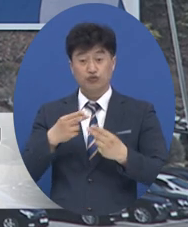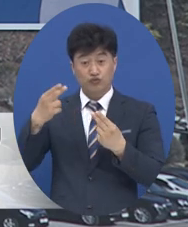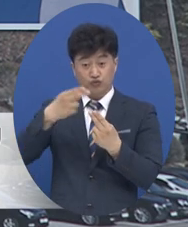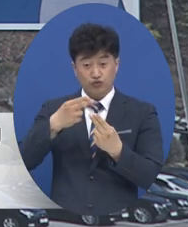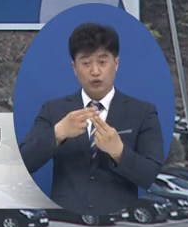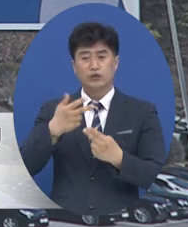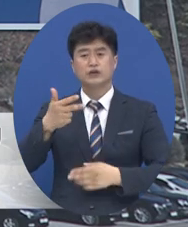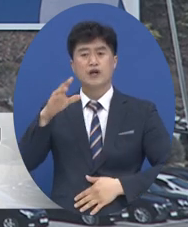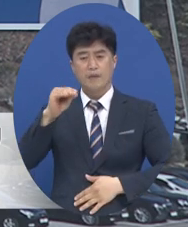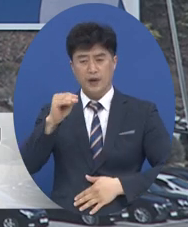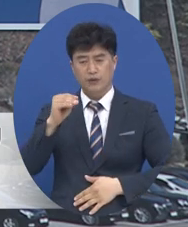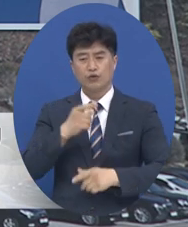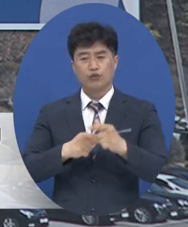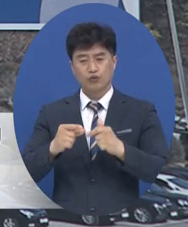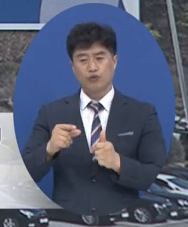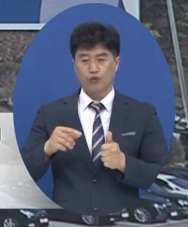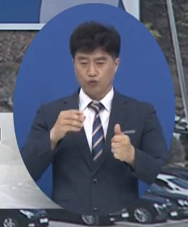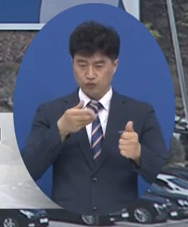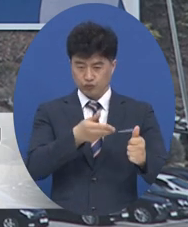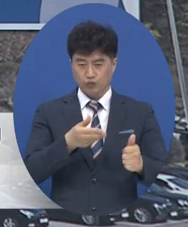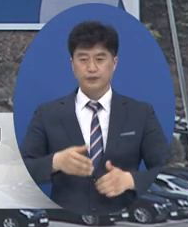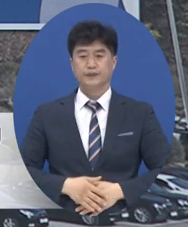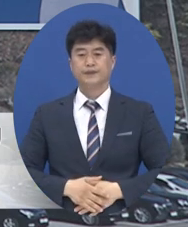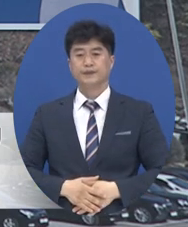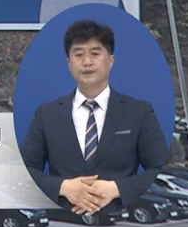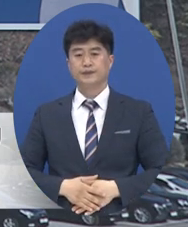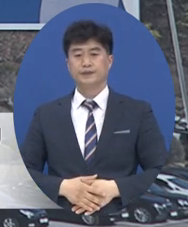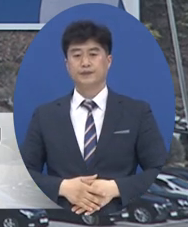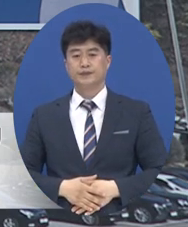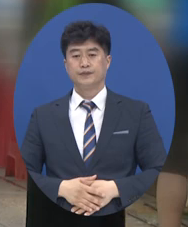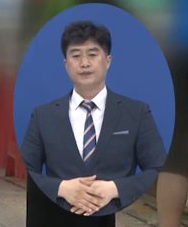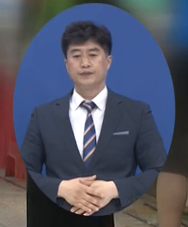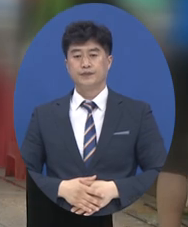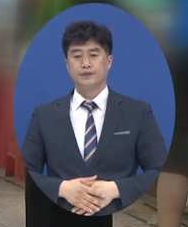더 얹어줍니다. 자세한 내용 최지연 기자가 알려드립니다.